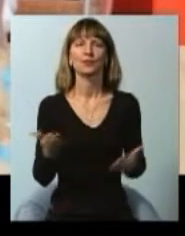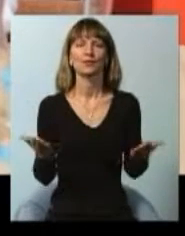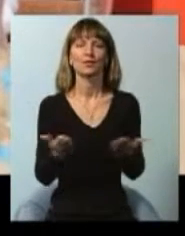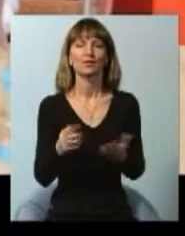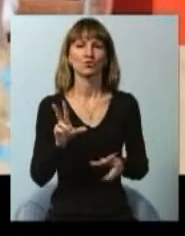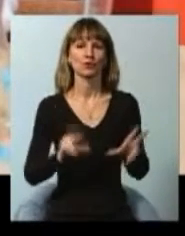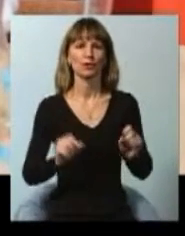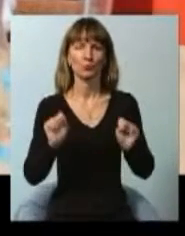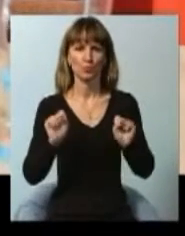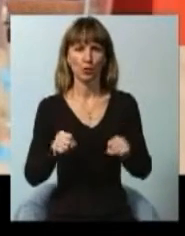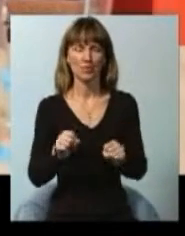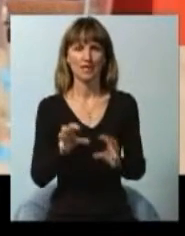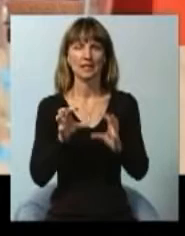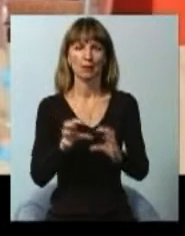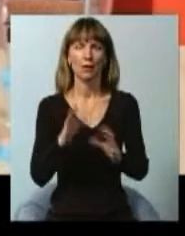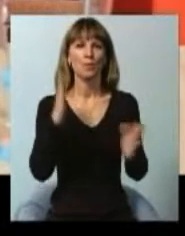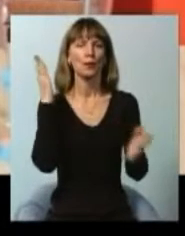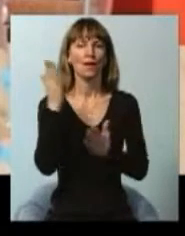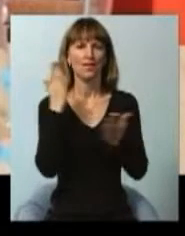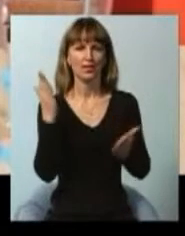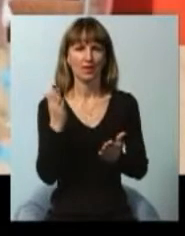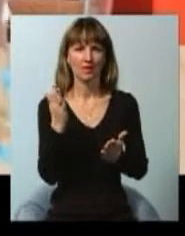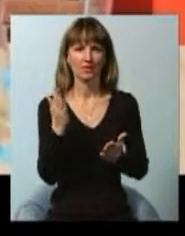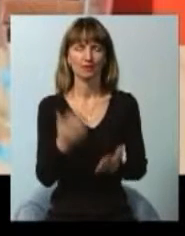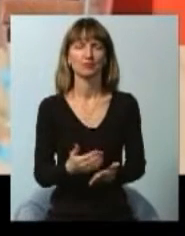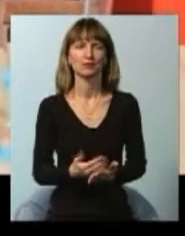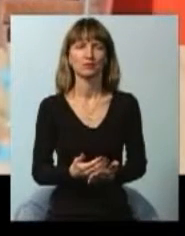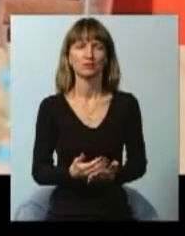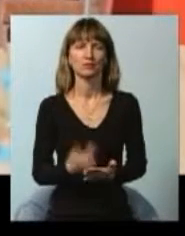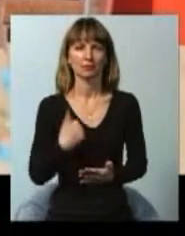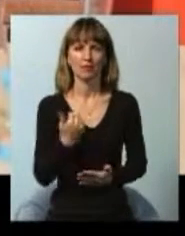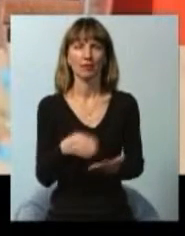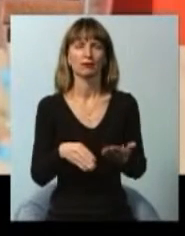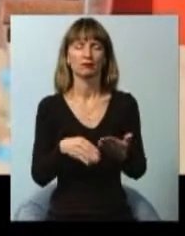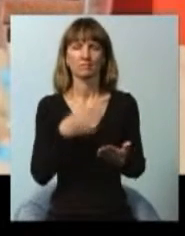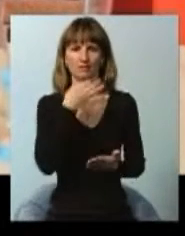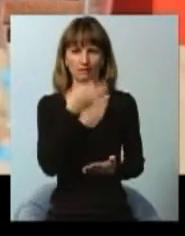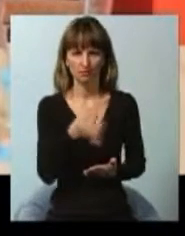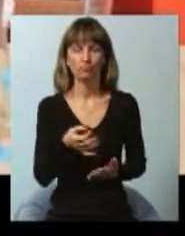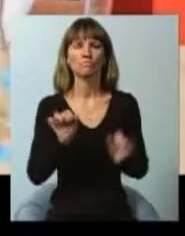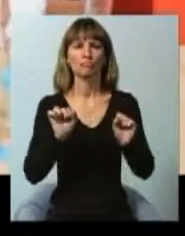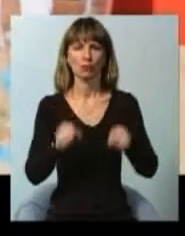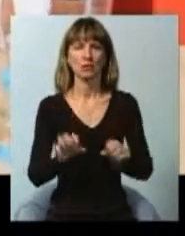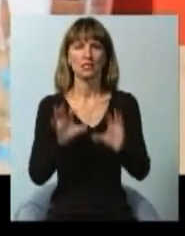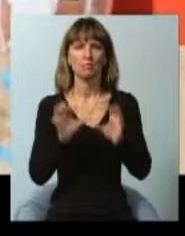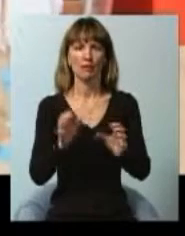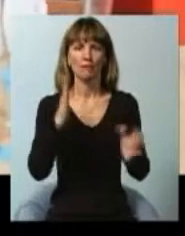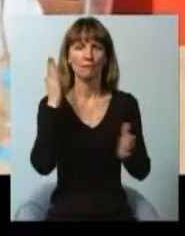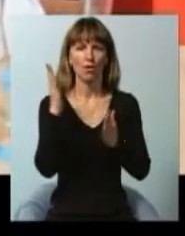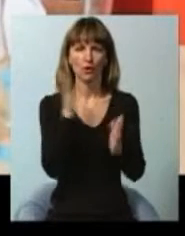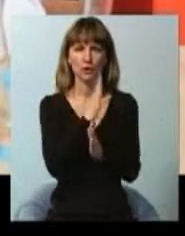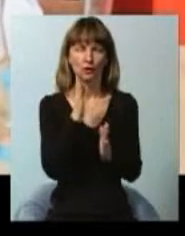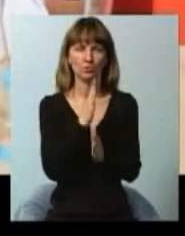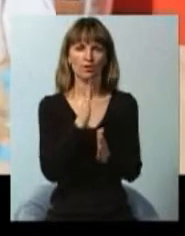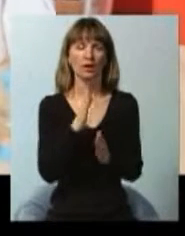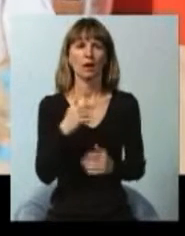чи можна заморозити повітря? Я вам підкажу, насправді можна. Можна заморозити повітря, і от ми з